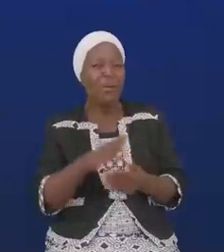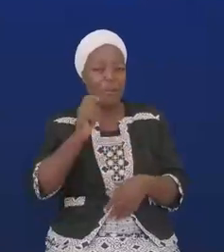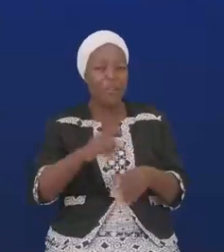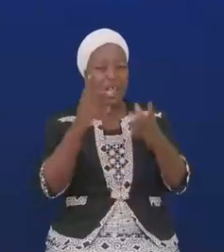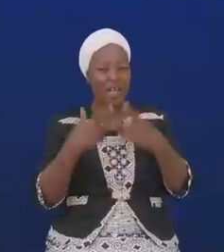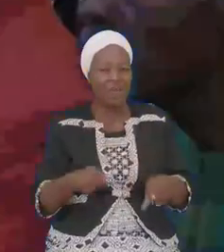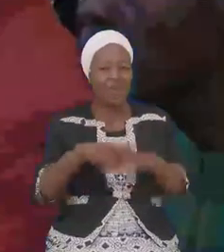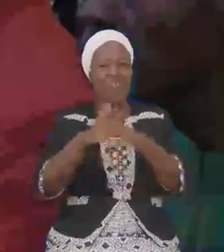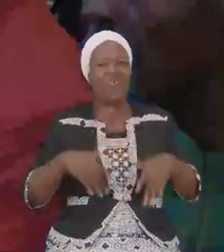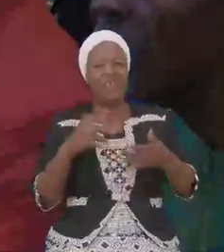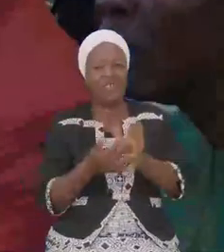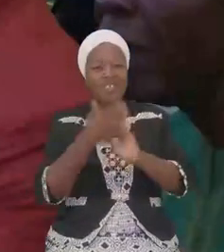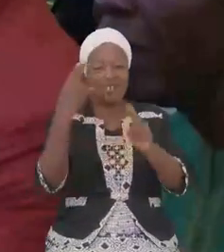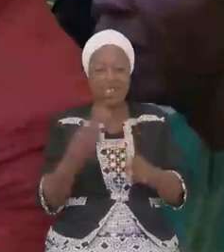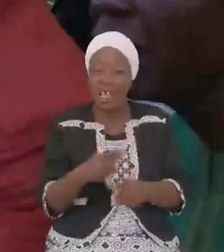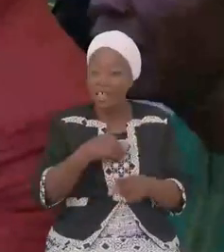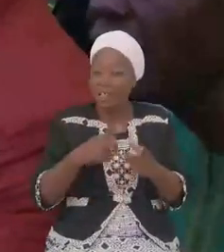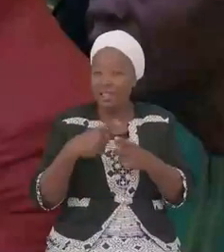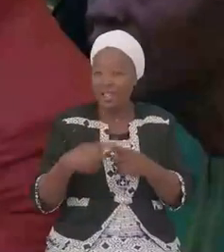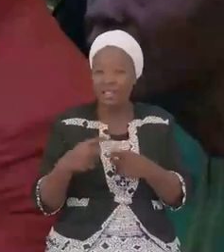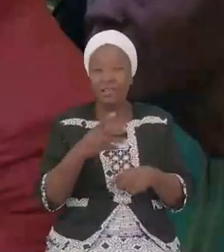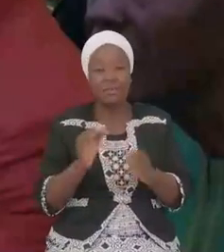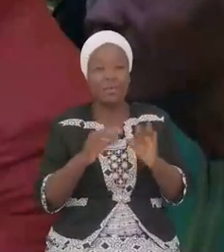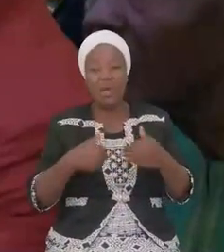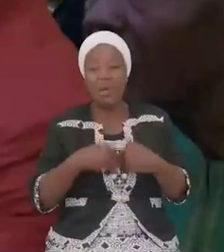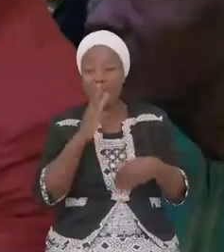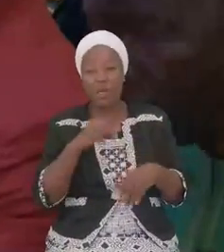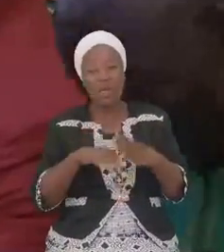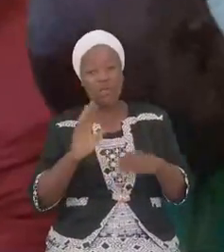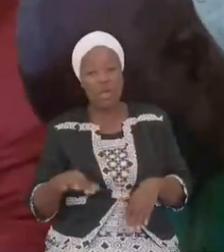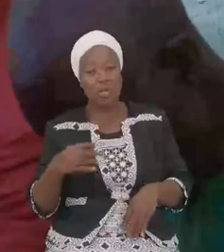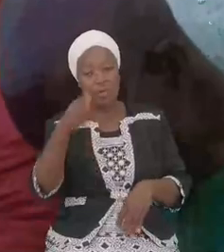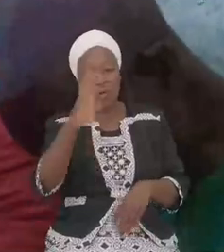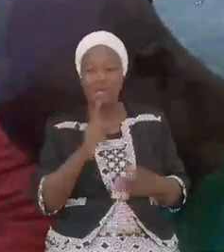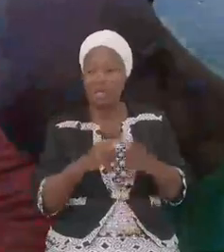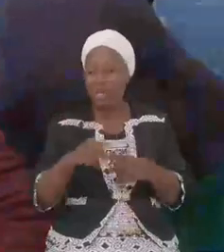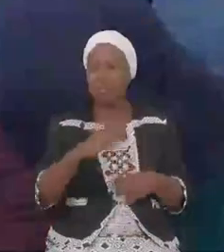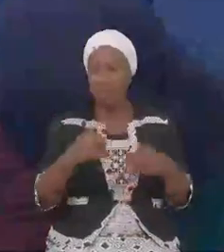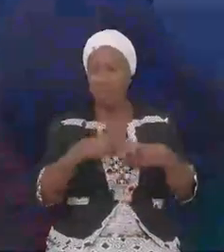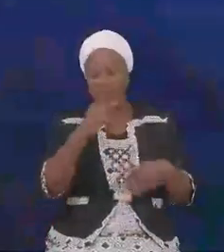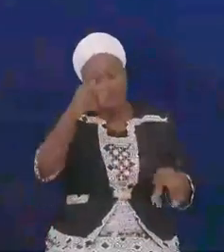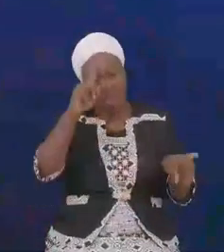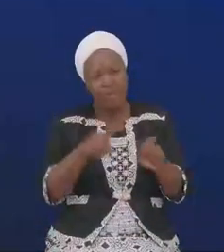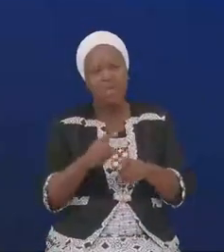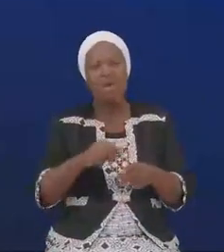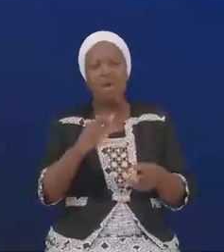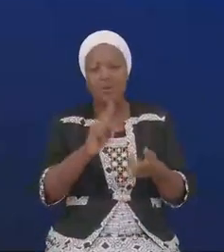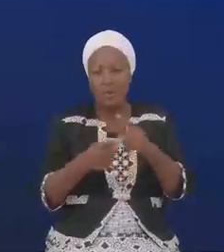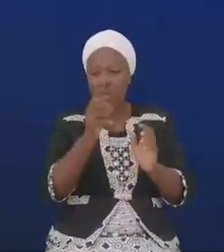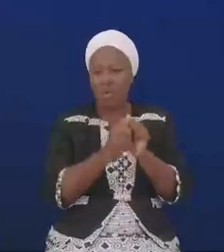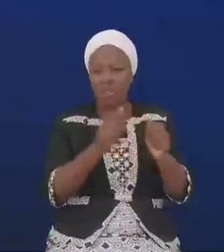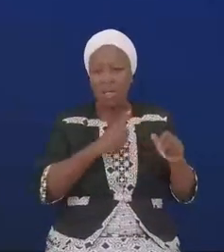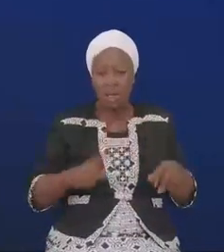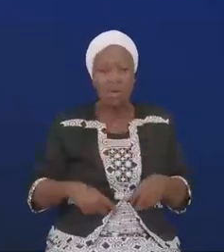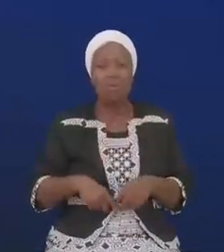se produire dans votre vie. Et si vous êtes enfant de Dieu, vous êtes enfant de Dieu, vous êtes dans la relation d'alliance